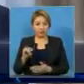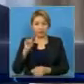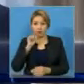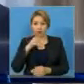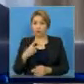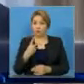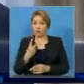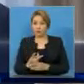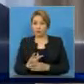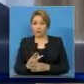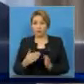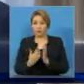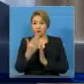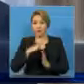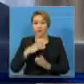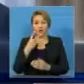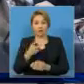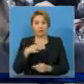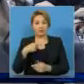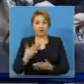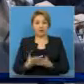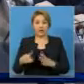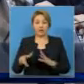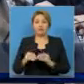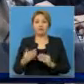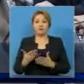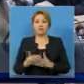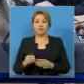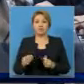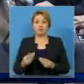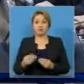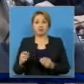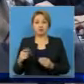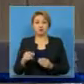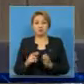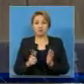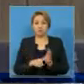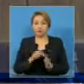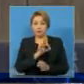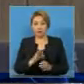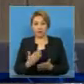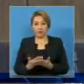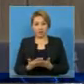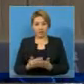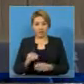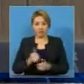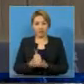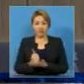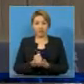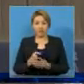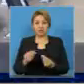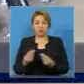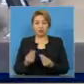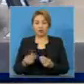макроэкономикалық көрсеткіштер бойынша өсім байқалатынын айтты. Аймақта инфляция 107,5%, ал негізгі капиталға түсетін